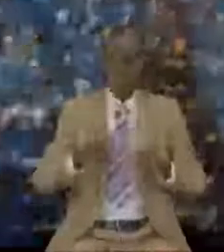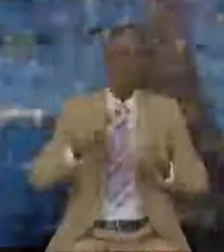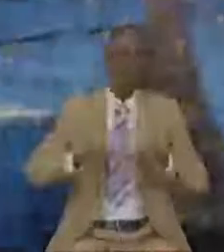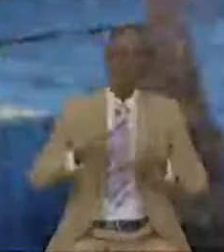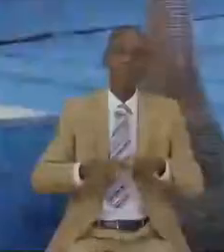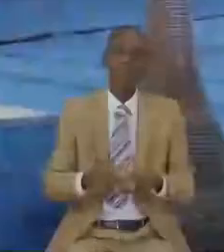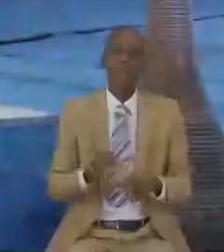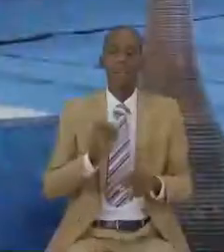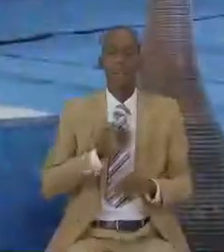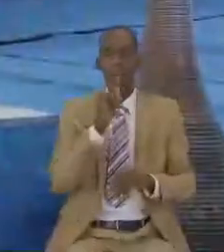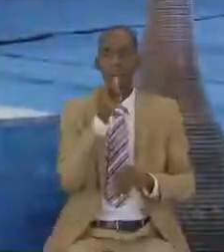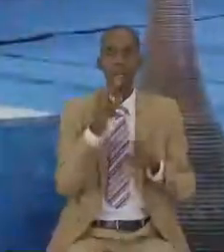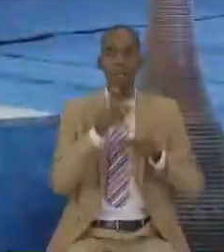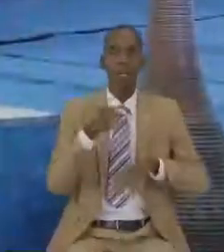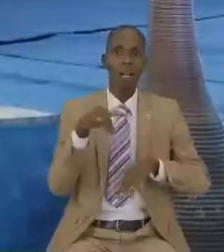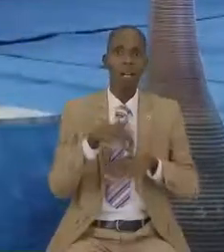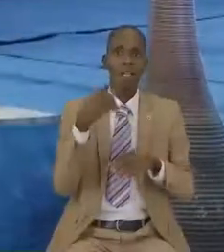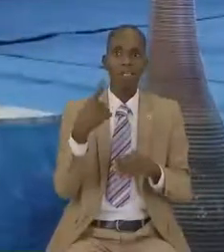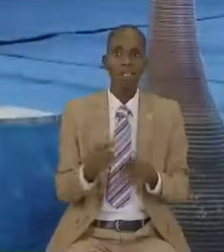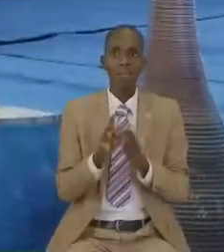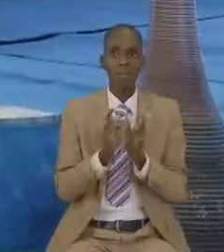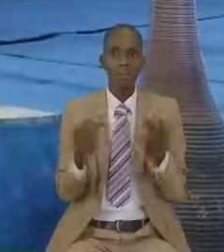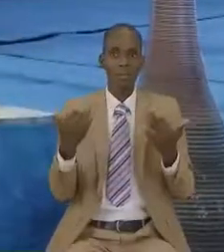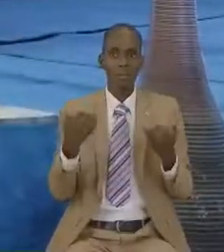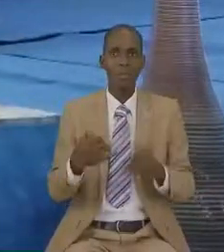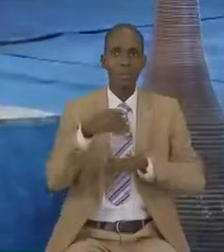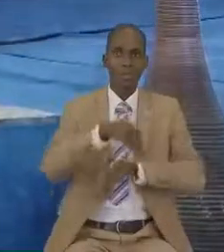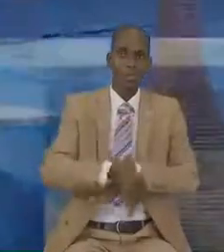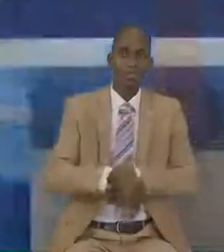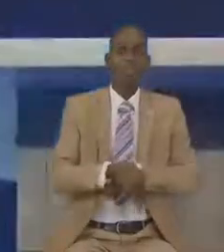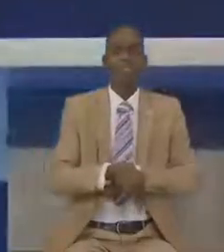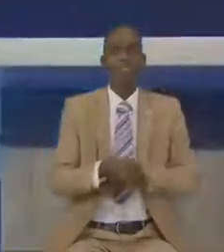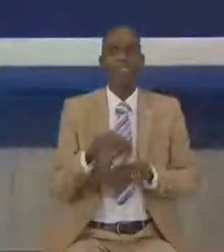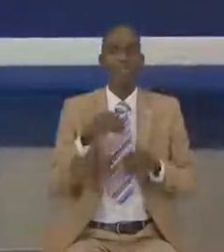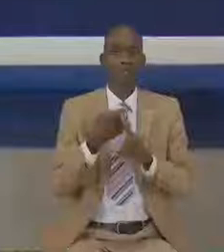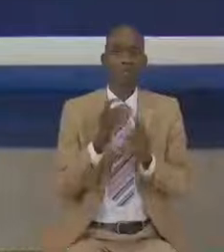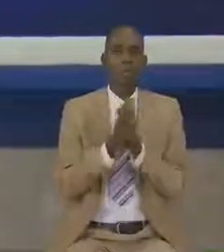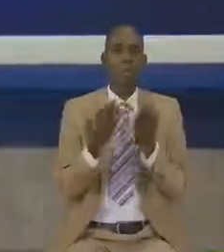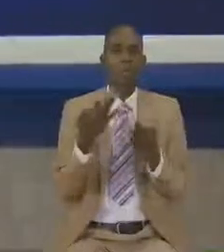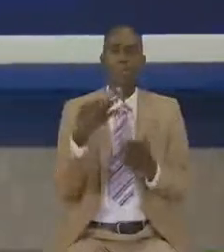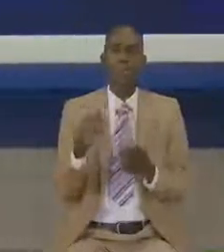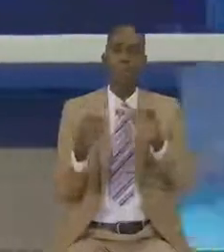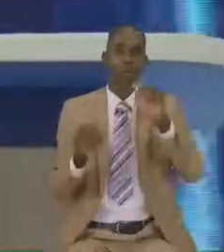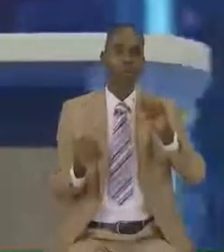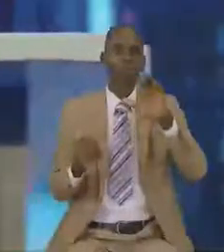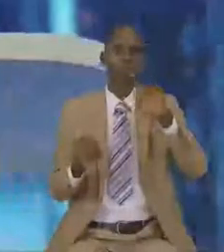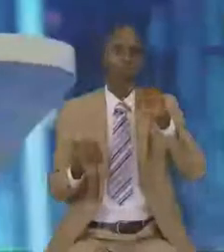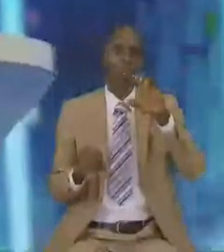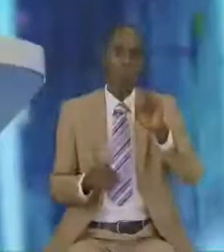Que Dieu te bénisse pour vous asseoir. Donc, je considère les Écritures aujourd'hui, Actes chapitre